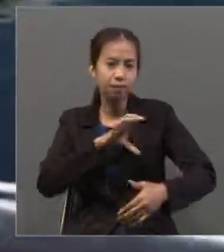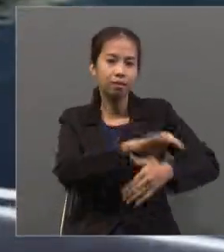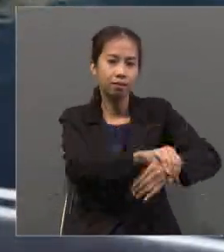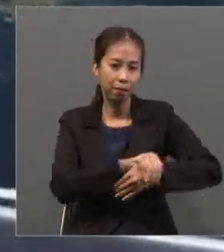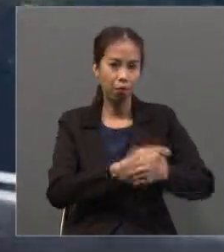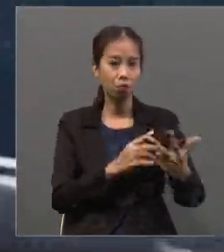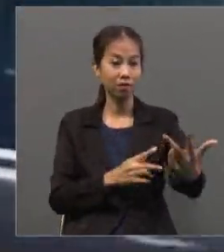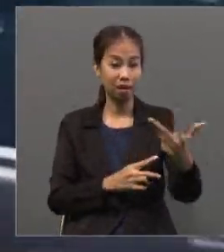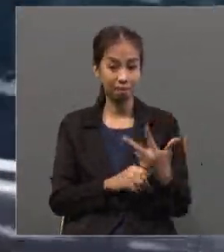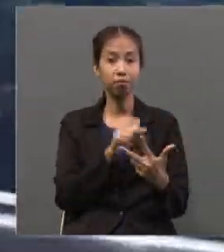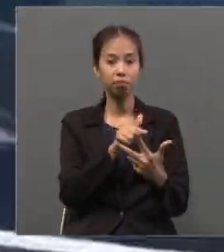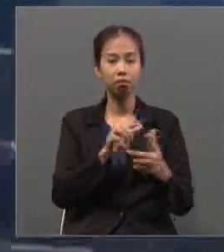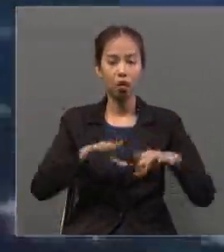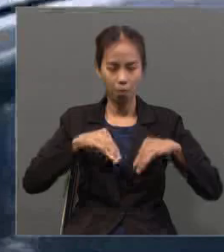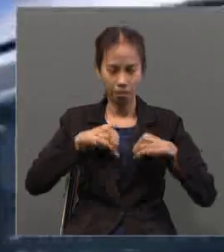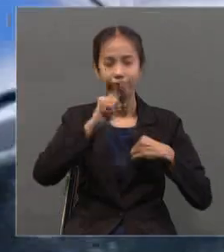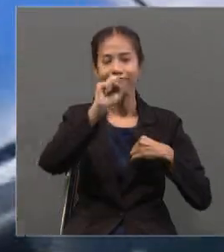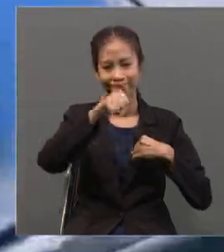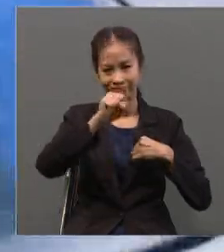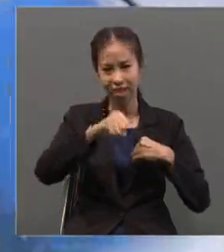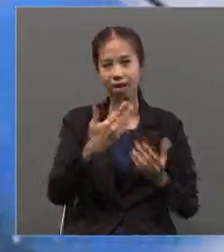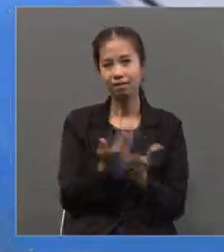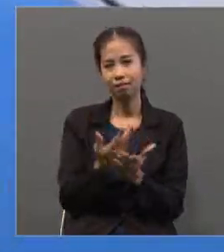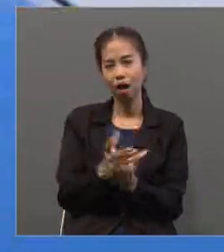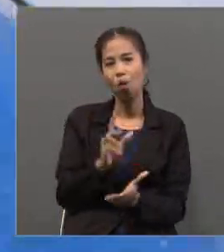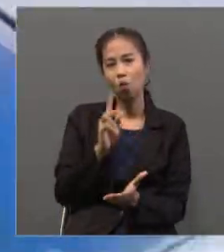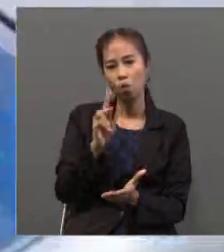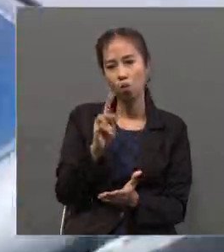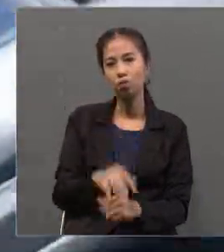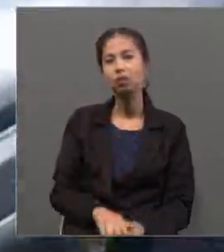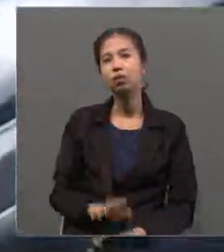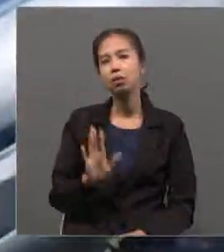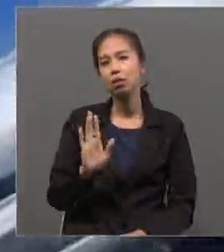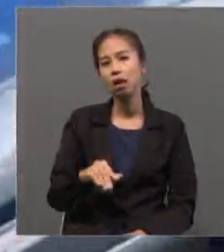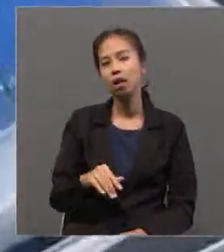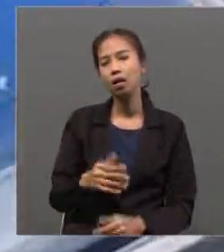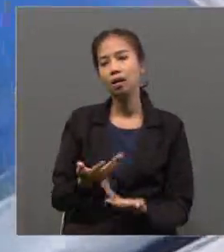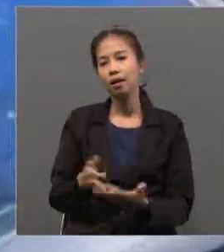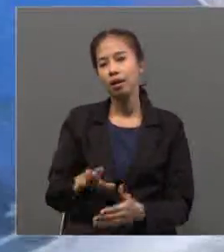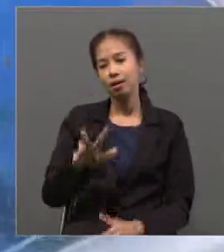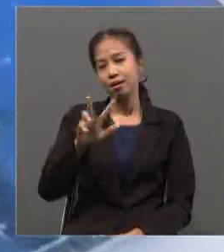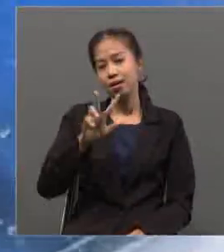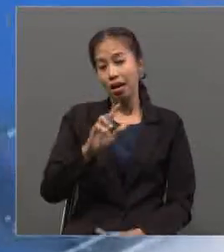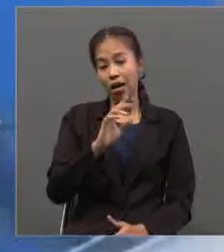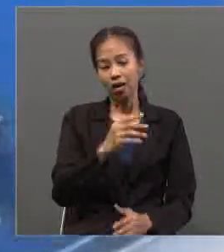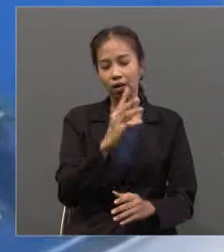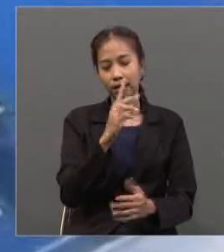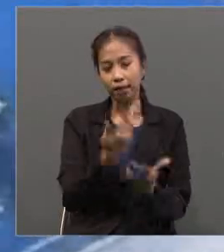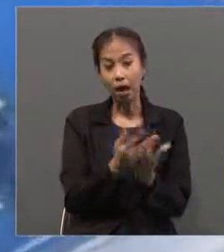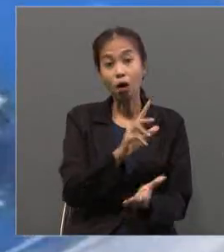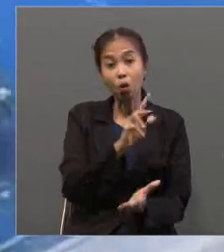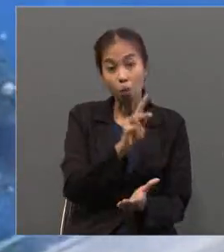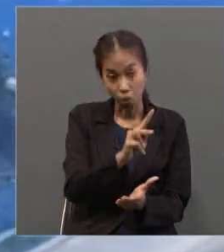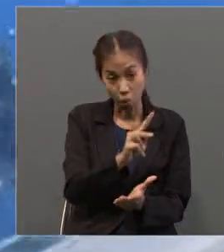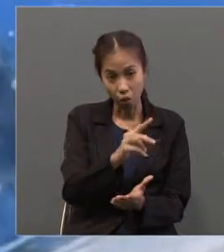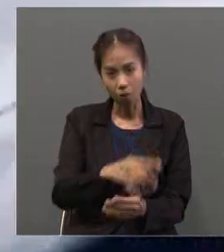การรับสารภาพบอกว่ามีการปล่อยเงินกู้เนี่ยคิดอัตราดอกเบี้ยร้อยละ25ต่อเดือนหรือว่าร้อยละ300ต่อปีซึ่ง